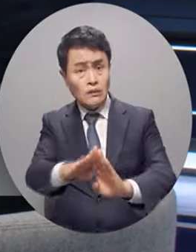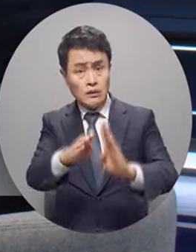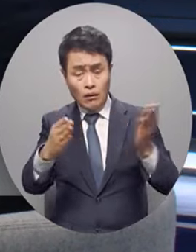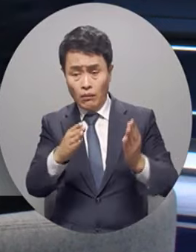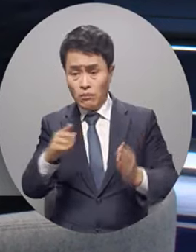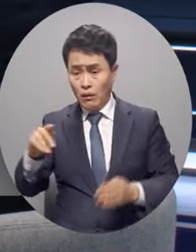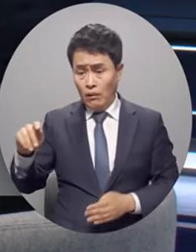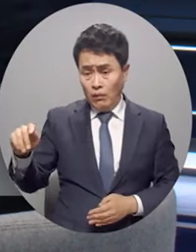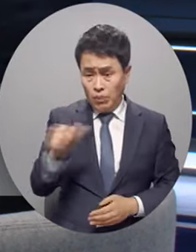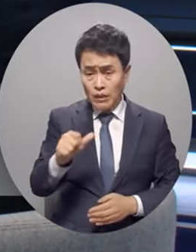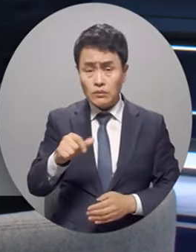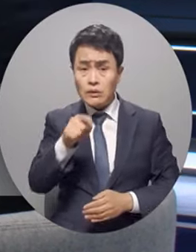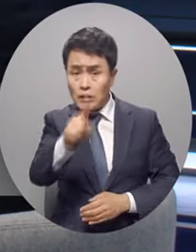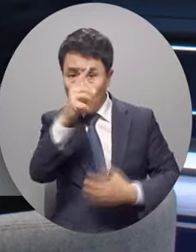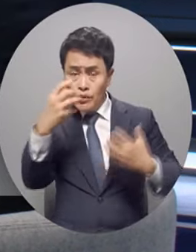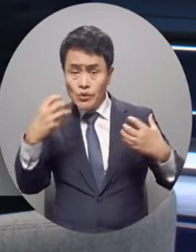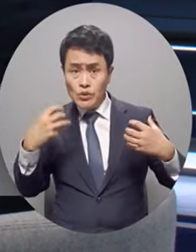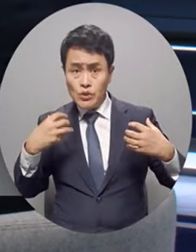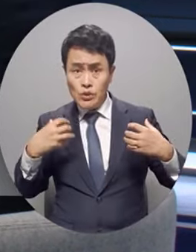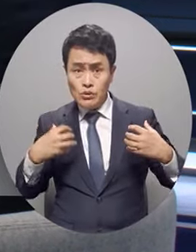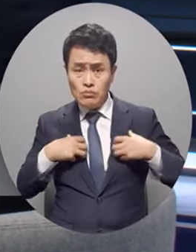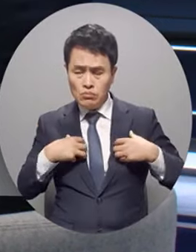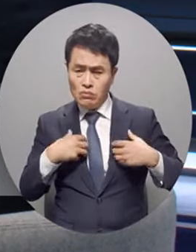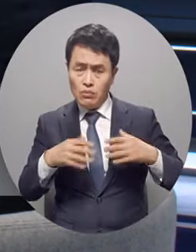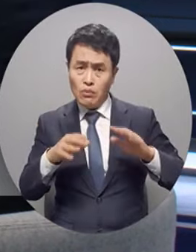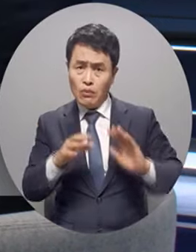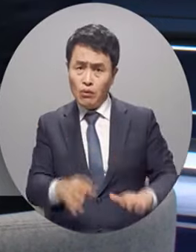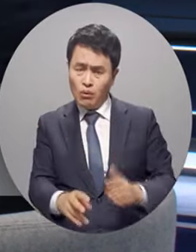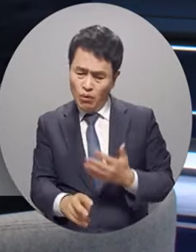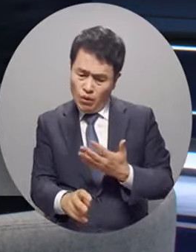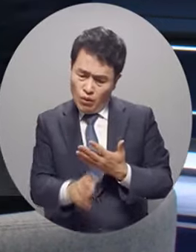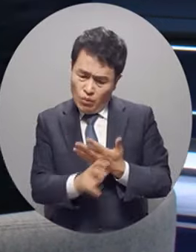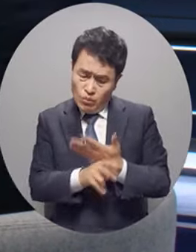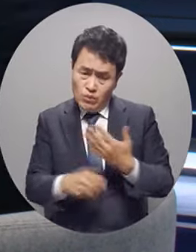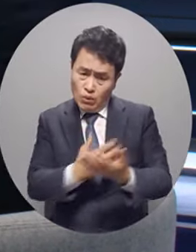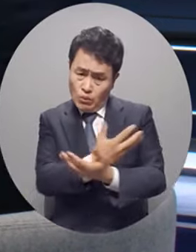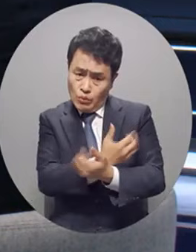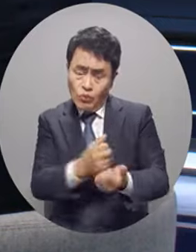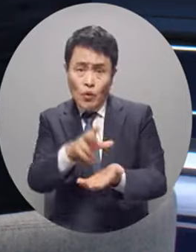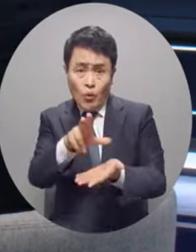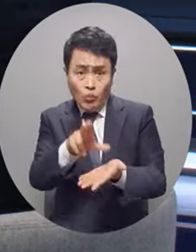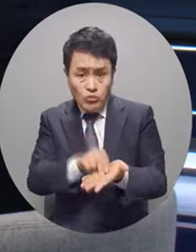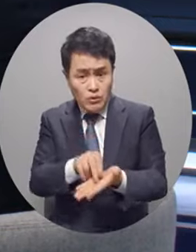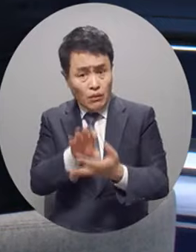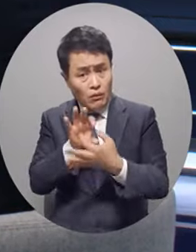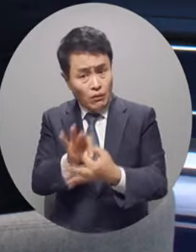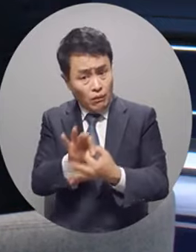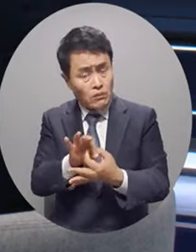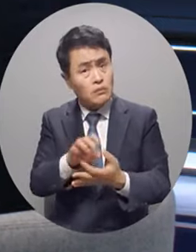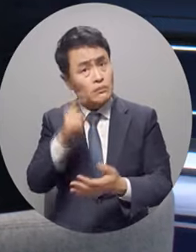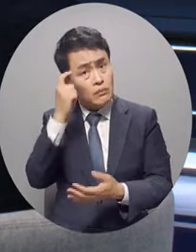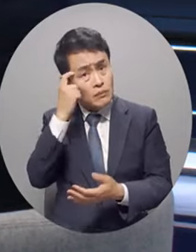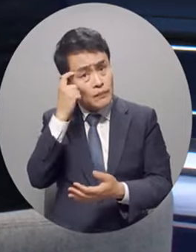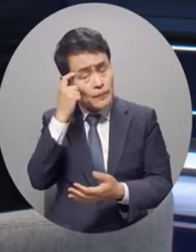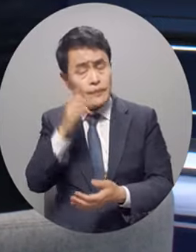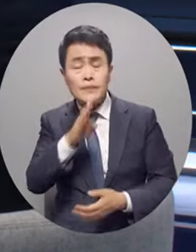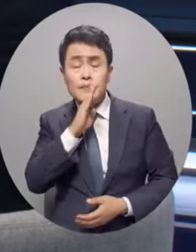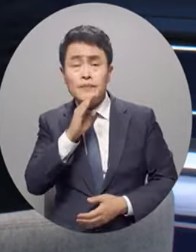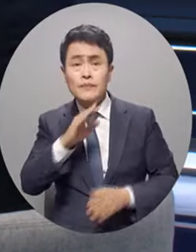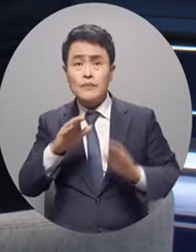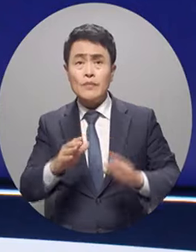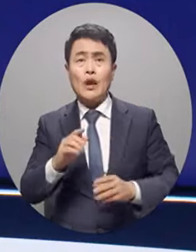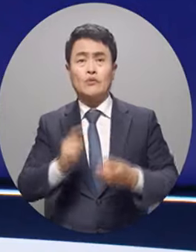했고 당시 정부의 기조가이 위장 용역 문제와도 연관이 있는지 생각을 하게 됩니다네 그런 시각도 있습니다 윤